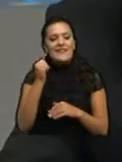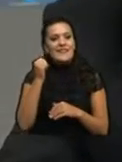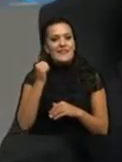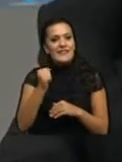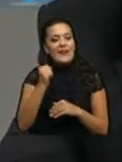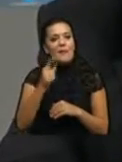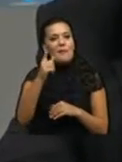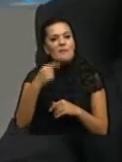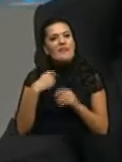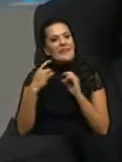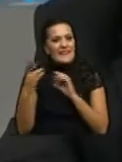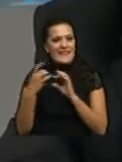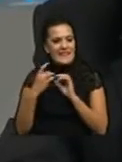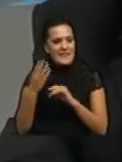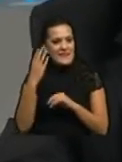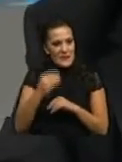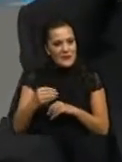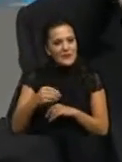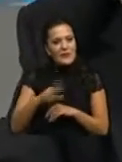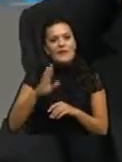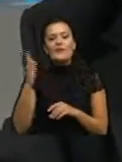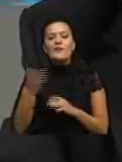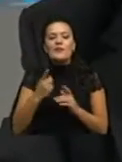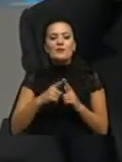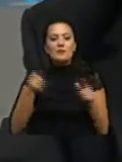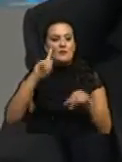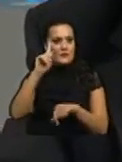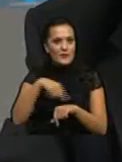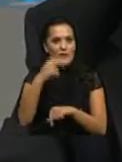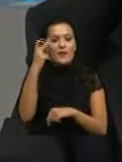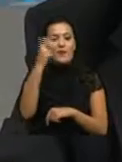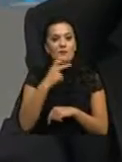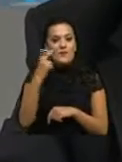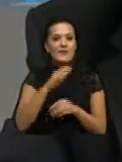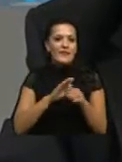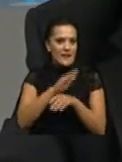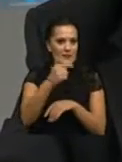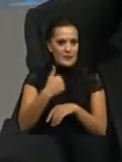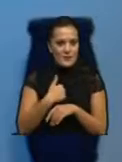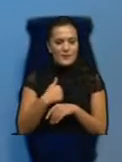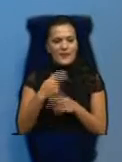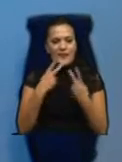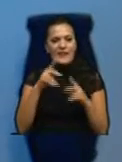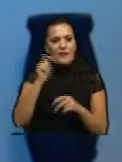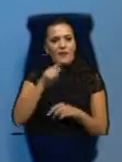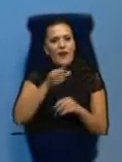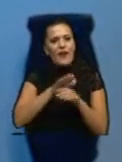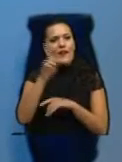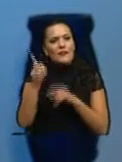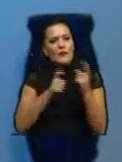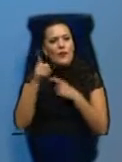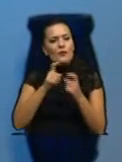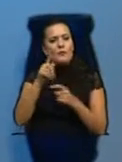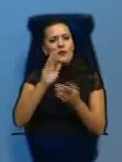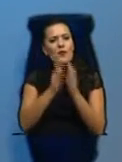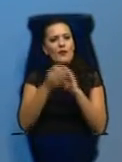sağlam bir ilişkiye girdik. Epey bir süredir de sadece müzikle yaşıyorum. İtiraf edin, o hayatınızı sorguladığınız bir